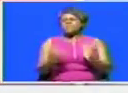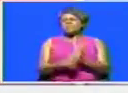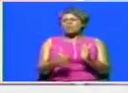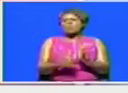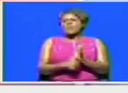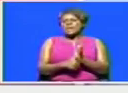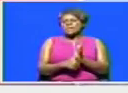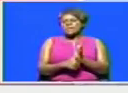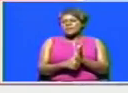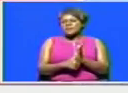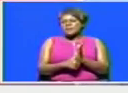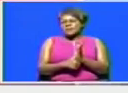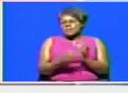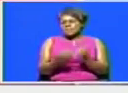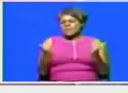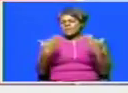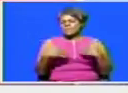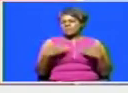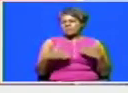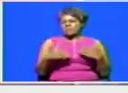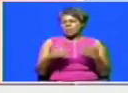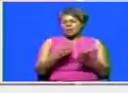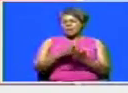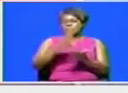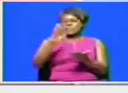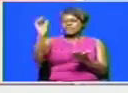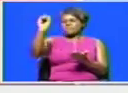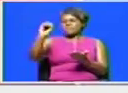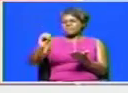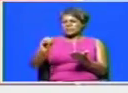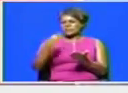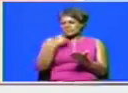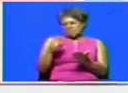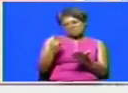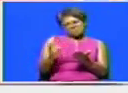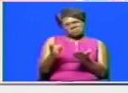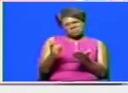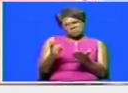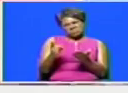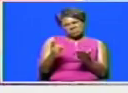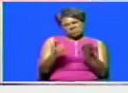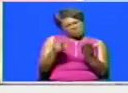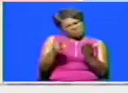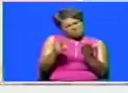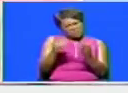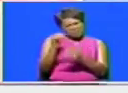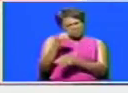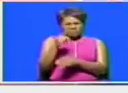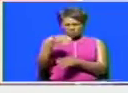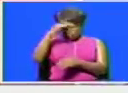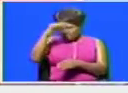yako. Ndio unaona saizi watu wengi, asilimia kubwa ya watu wakienda hospitali unaanza kuambiwa, daktari anakuuliza, wewe unakunywa pombe?